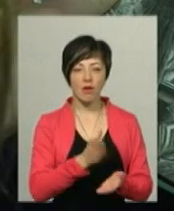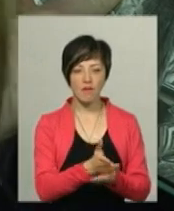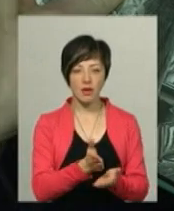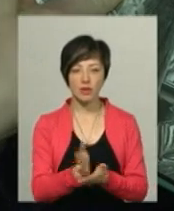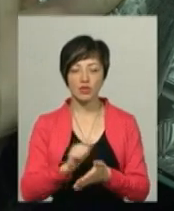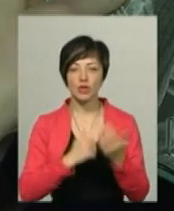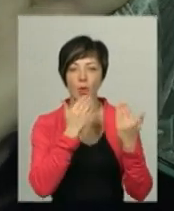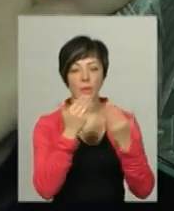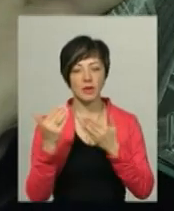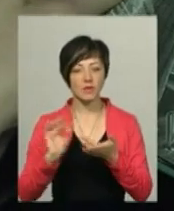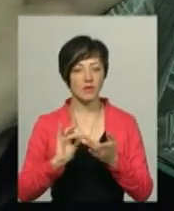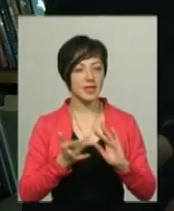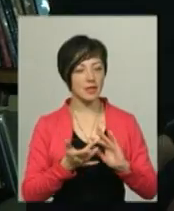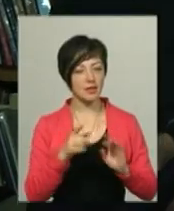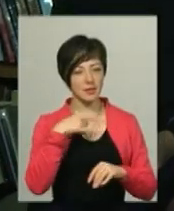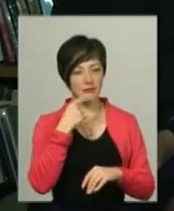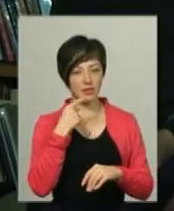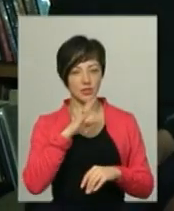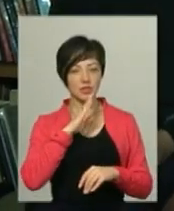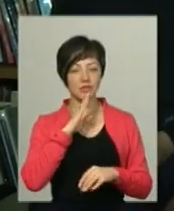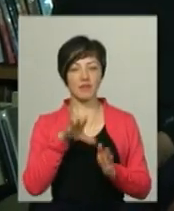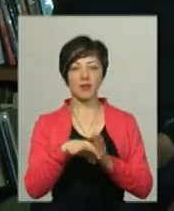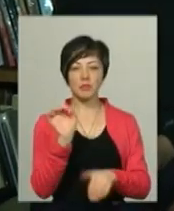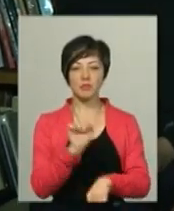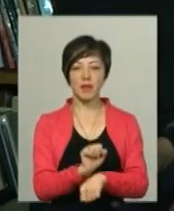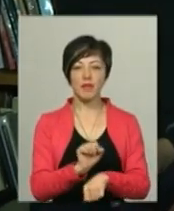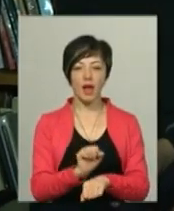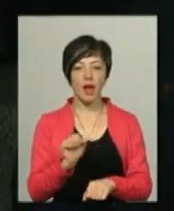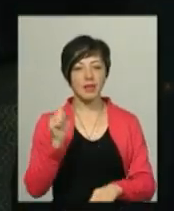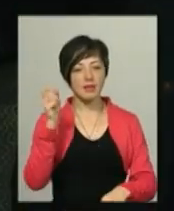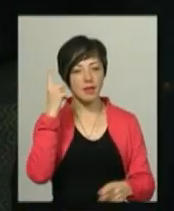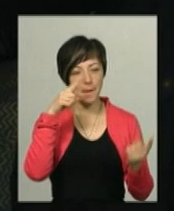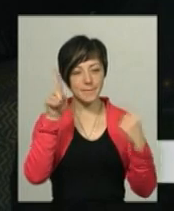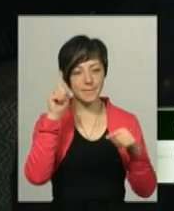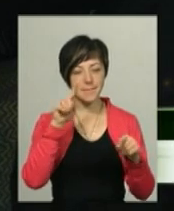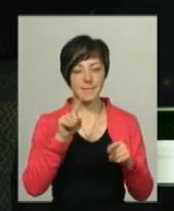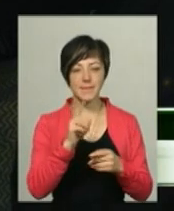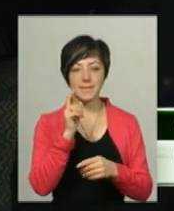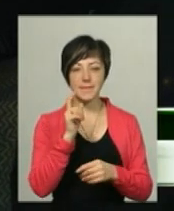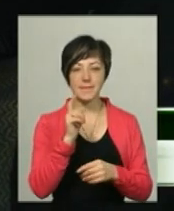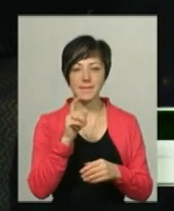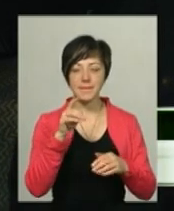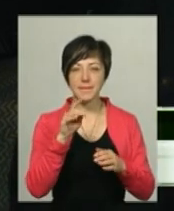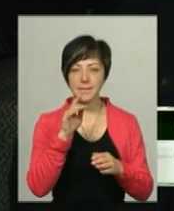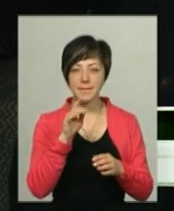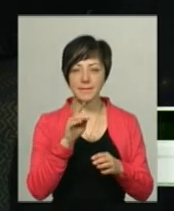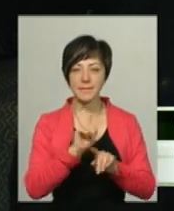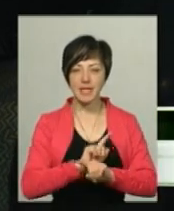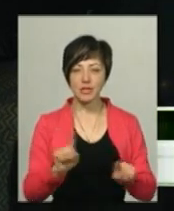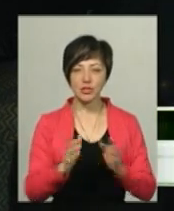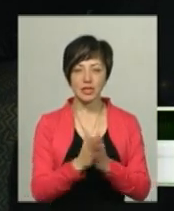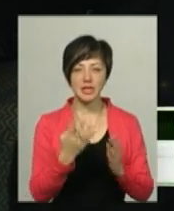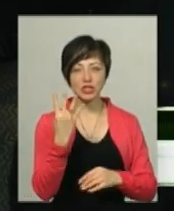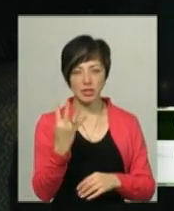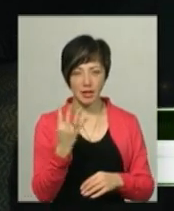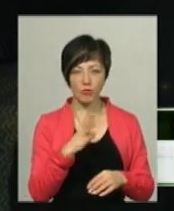через опитування у соціальній мережі, каже Софія. Свій вибір зупинили на містичній книзі. Було запропоновано декілька книг, здається, 4,